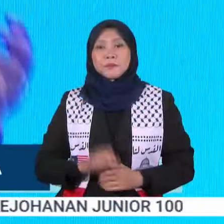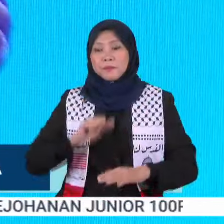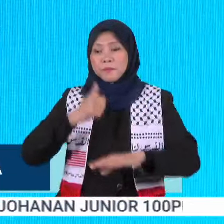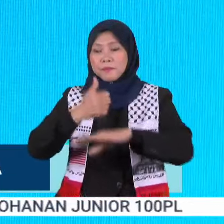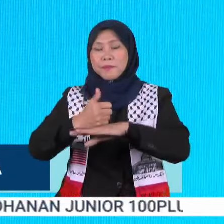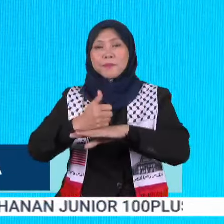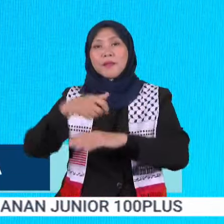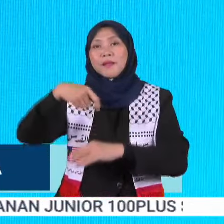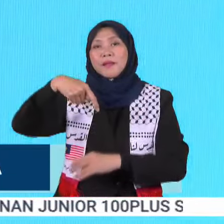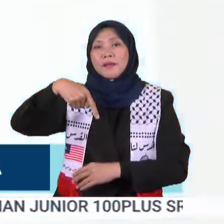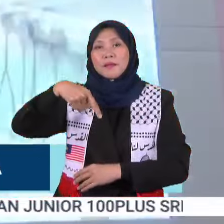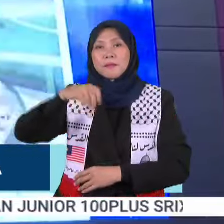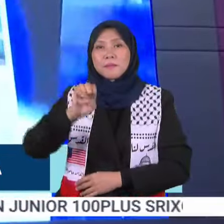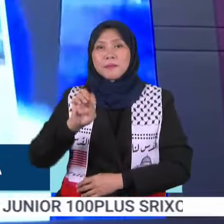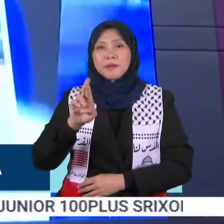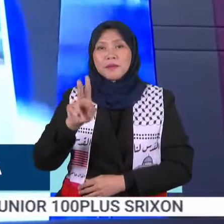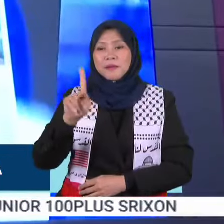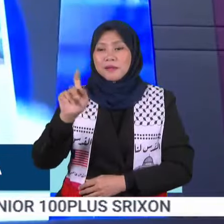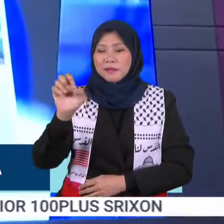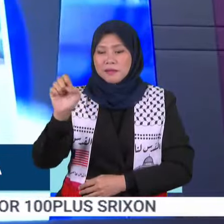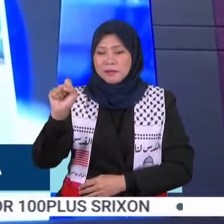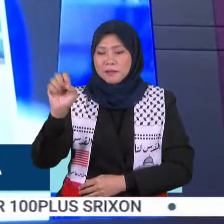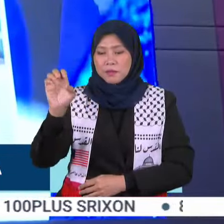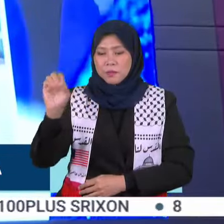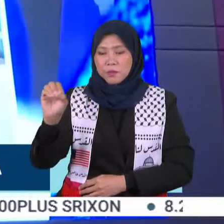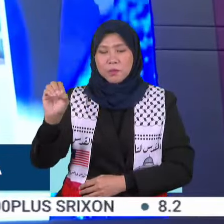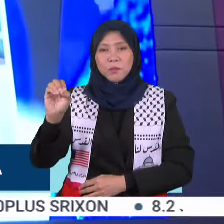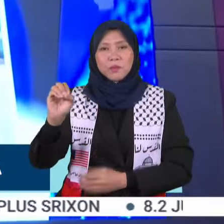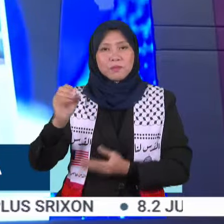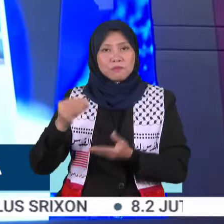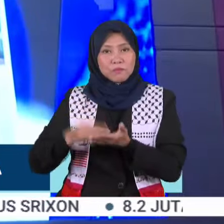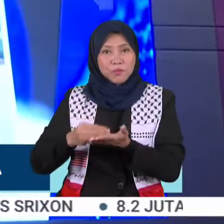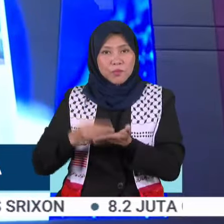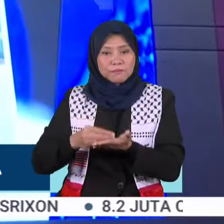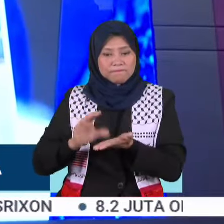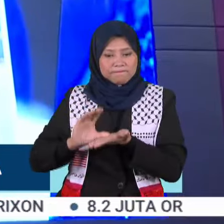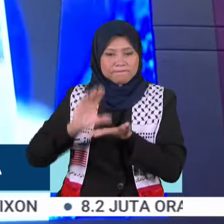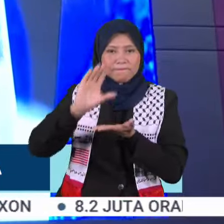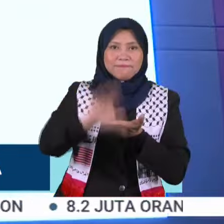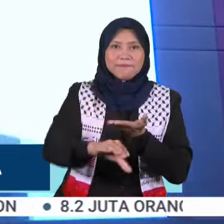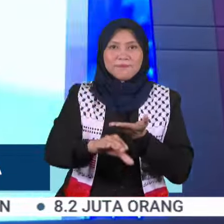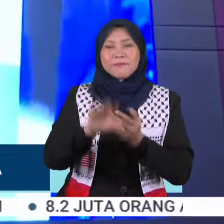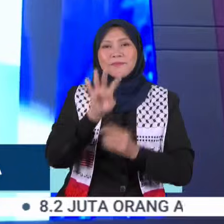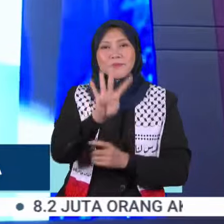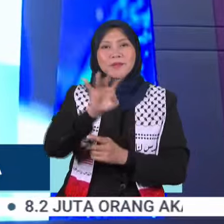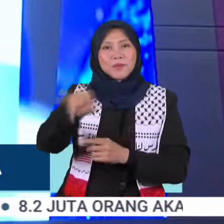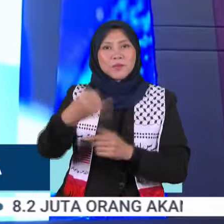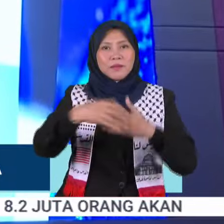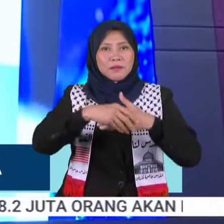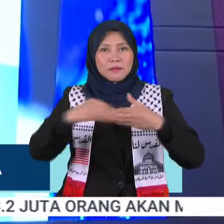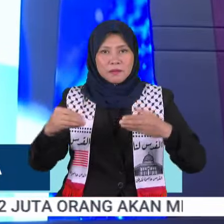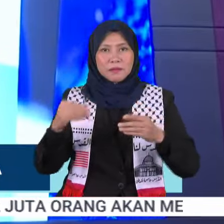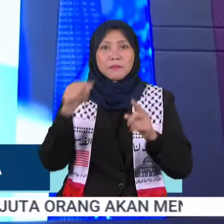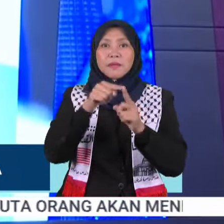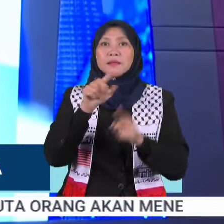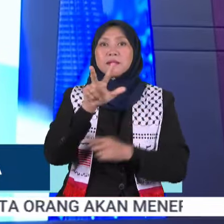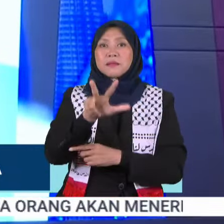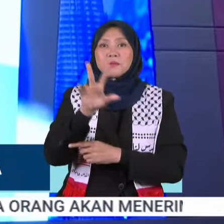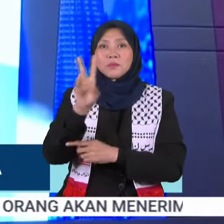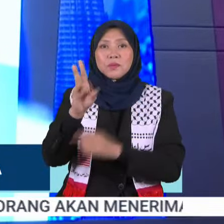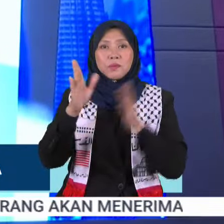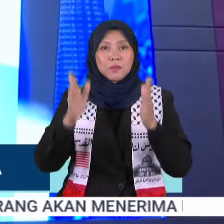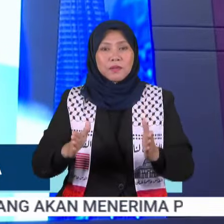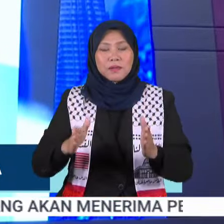Pertubuhan Keselamatan Sosial Perkeso menyalurkan geran bantuan kewangan bernilai RM4 juta kepada